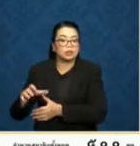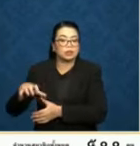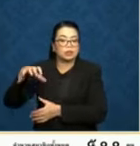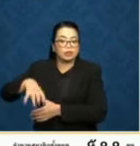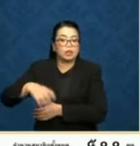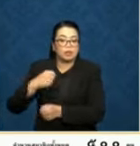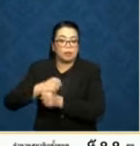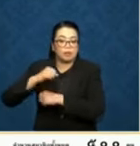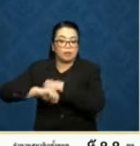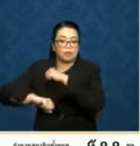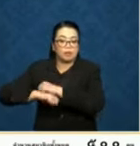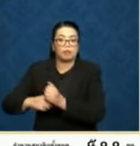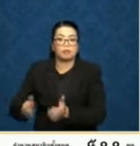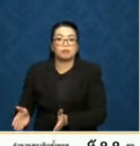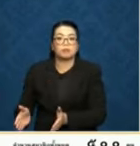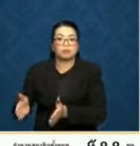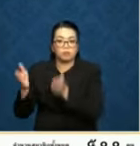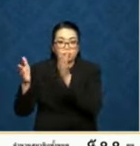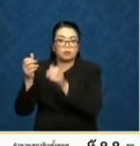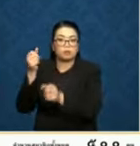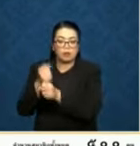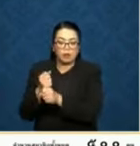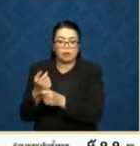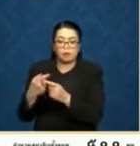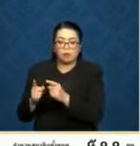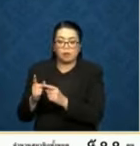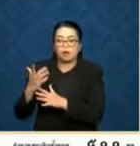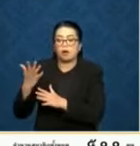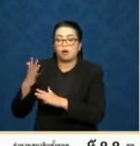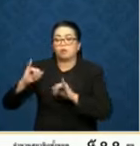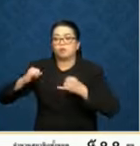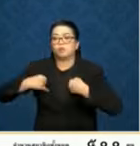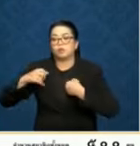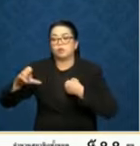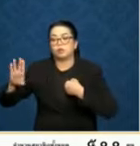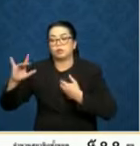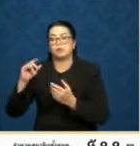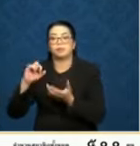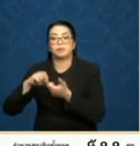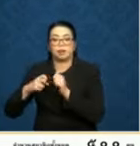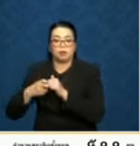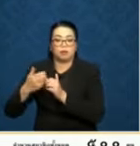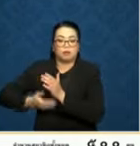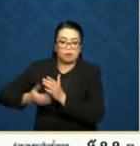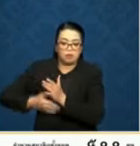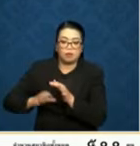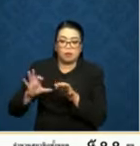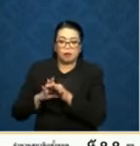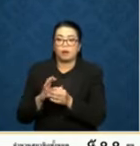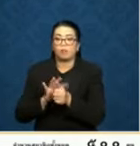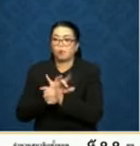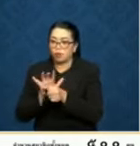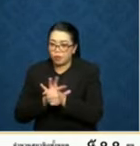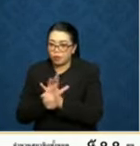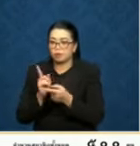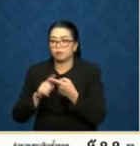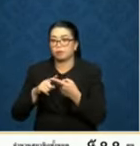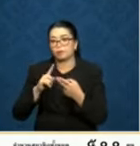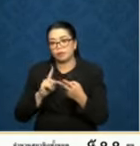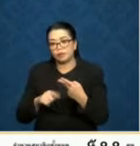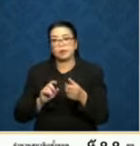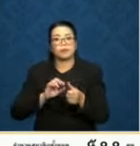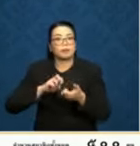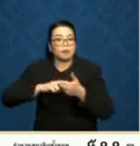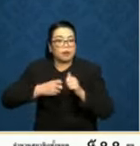อได้เร่ดำเนนการนั้นทางผู้ประกอบการเกิดปัหาไม่วาจะเป็เกยวกัเรื่องโวิดไม่วจะเป็เกี่ยวกับเรื่